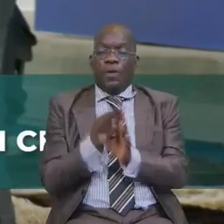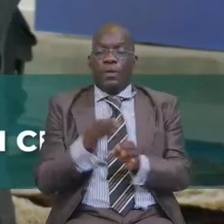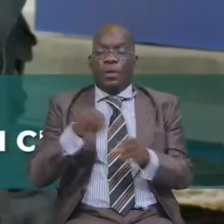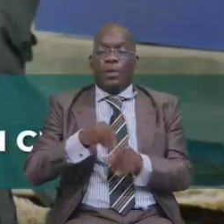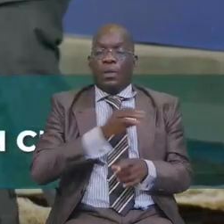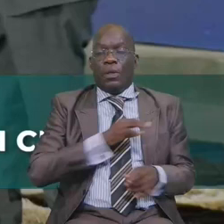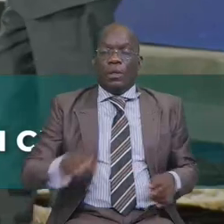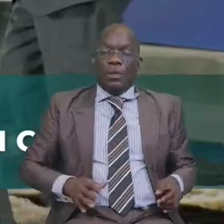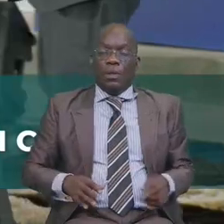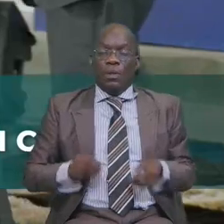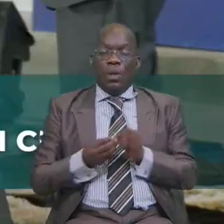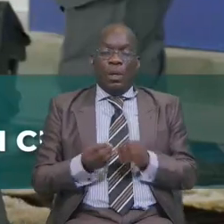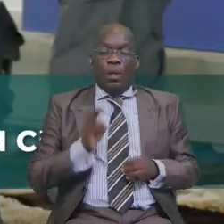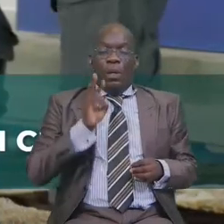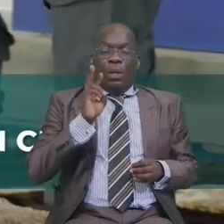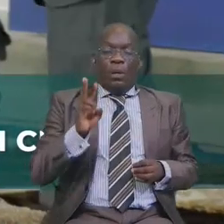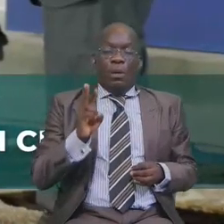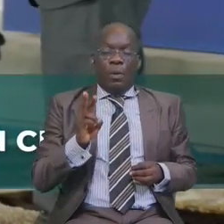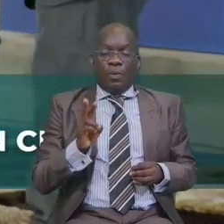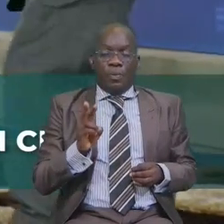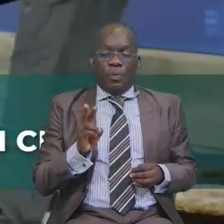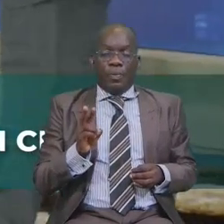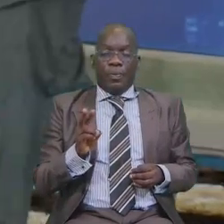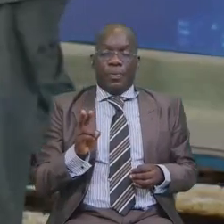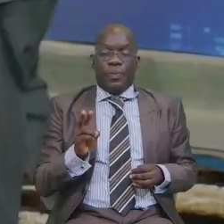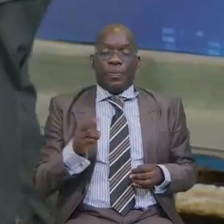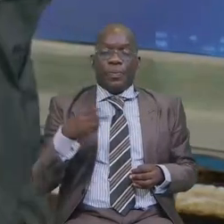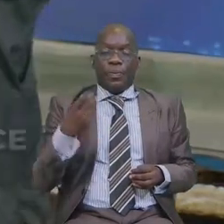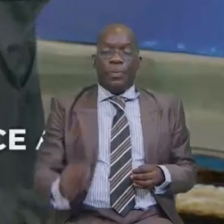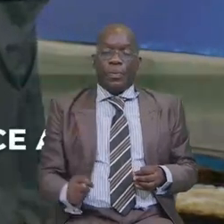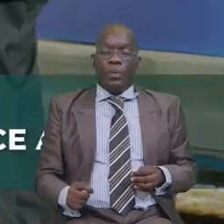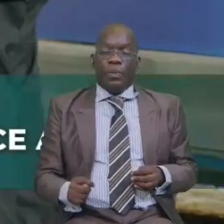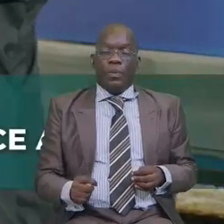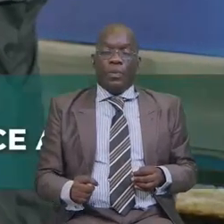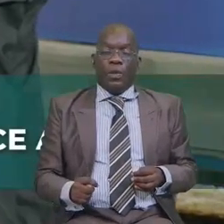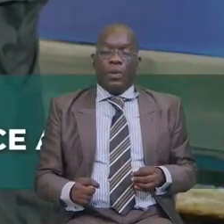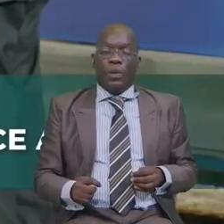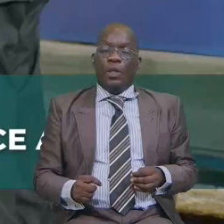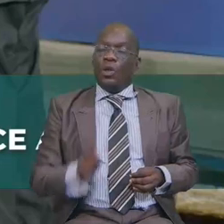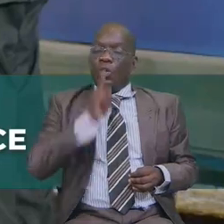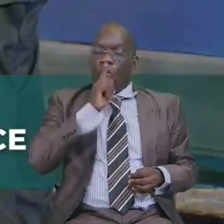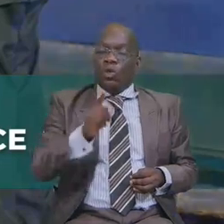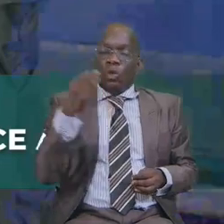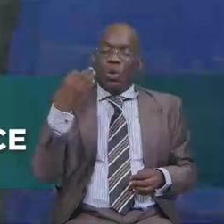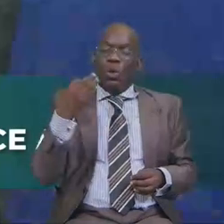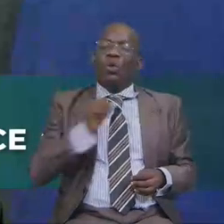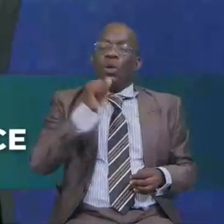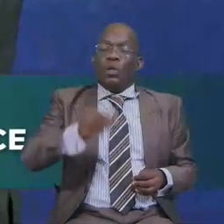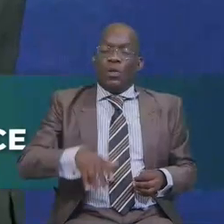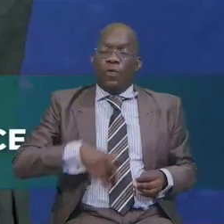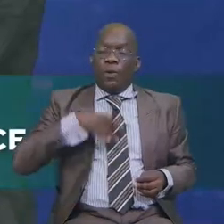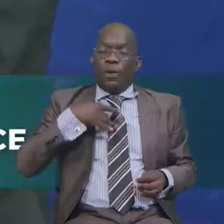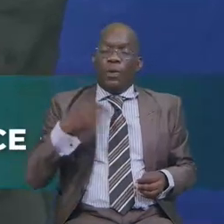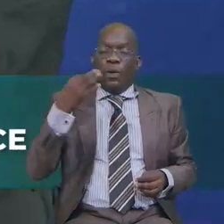Christ. Deuxièmement, le fait et non le sentiment, le fait de la repentance et de la fidélité à